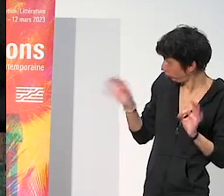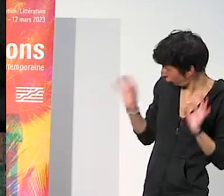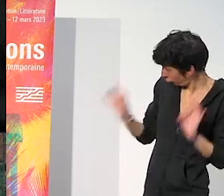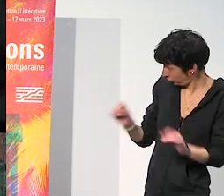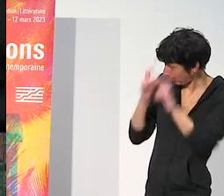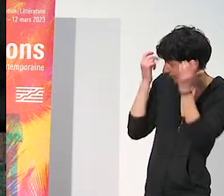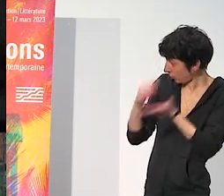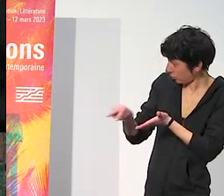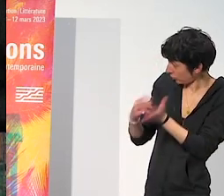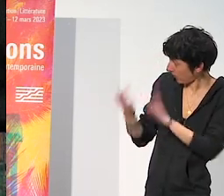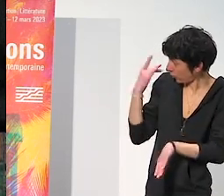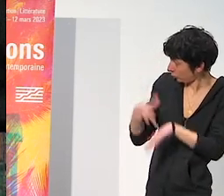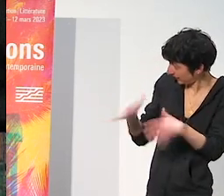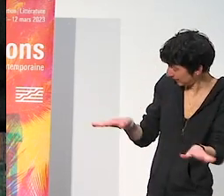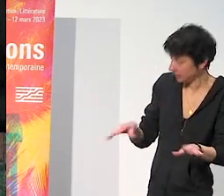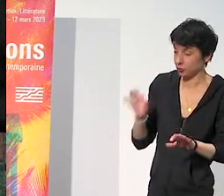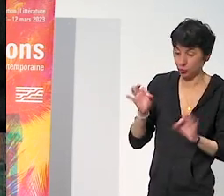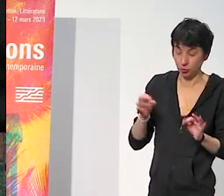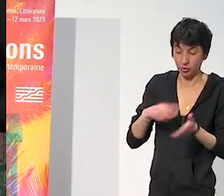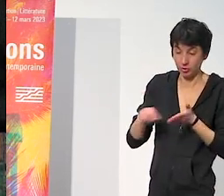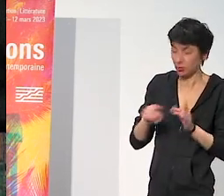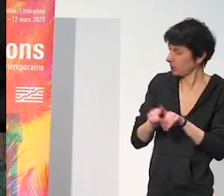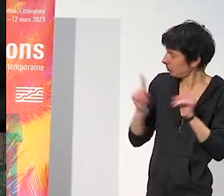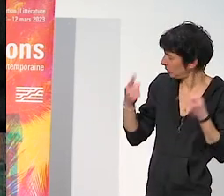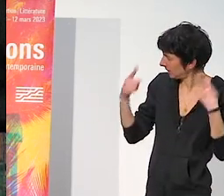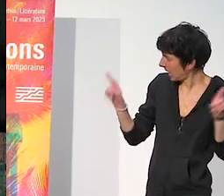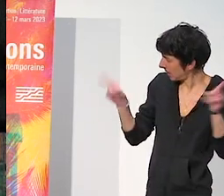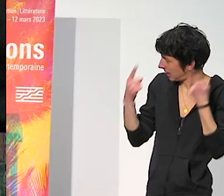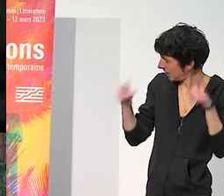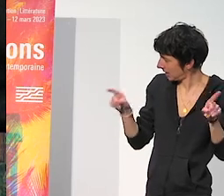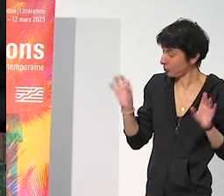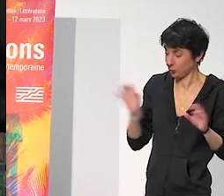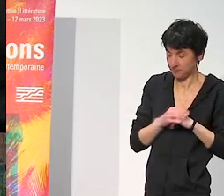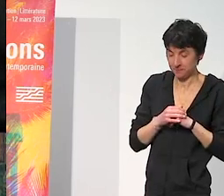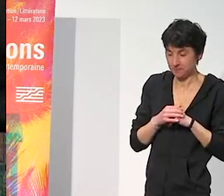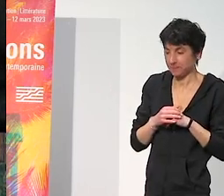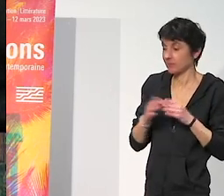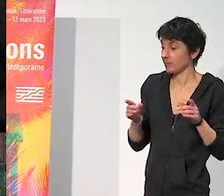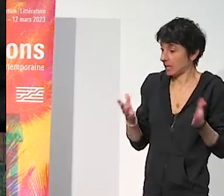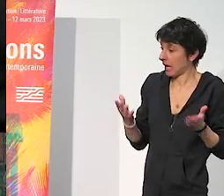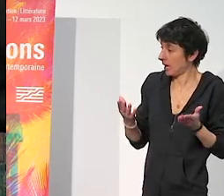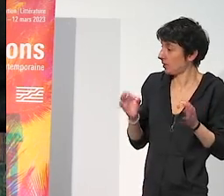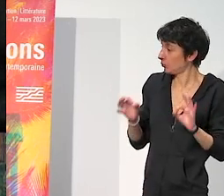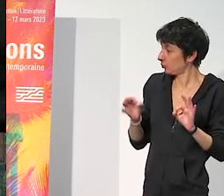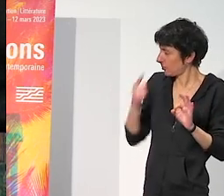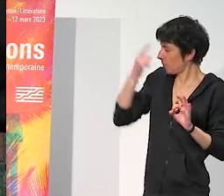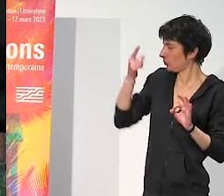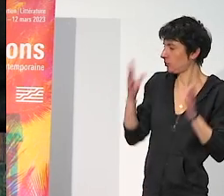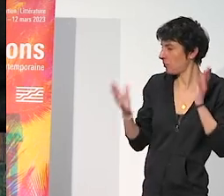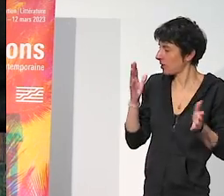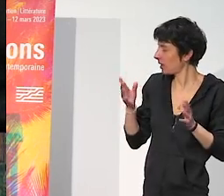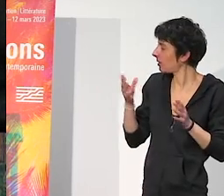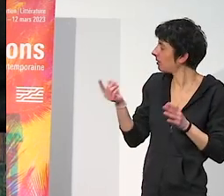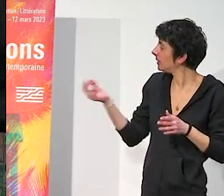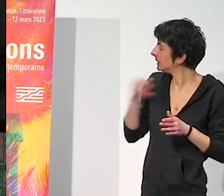avez pratiqué, exercé, vous êtes musicienne aussi. Et là, j'y pensais évidemment quand vous disiez que